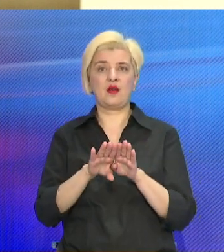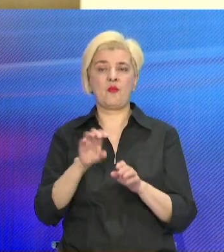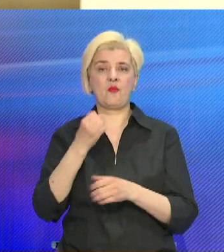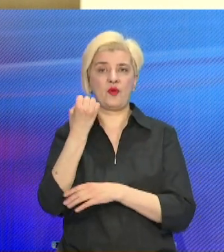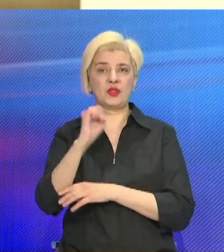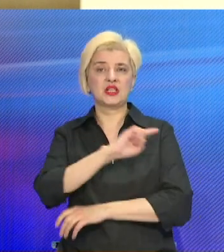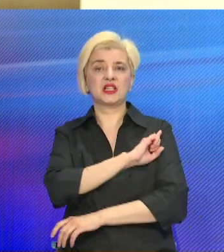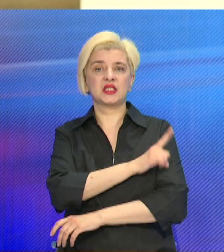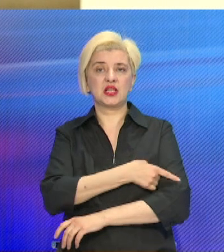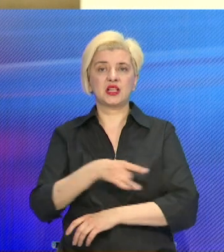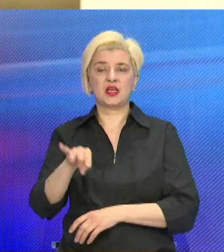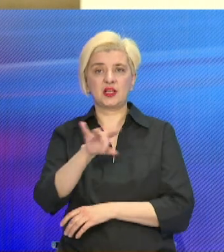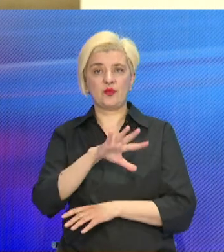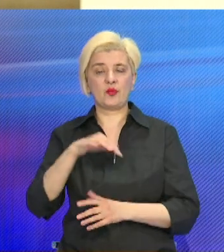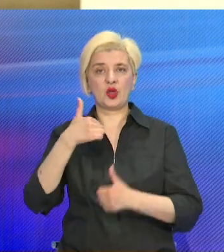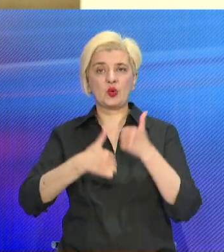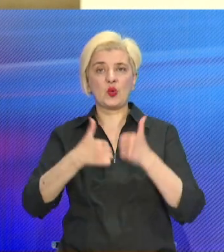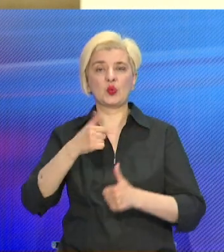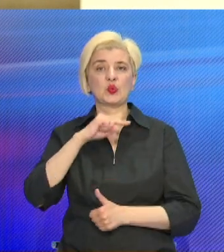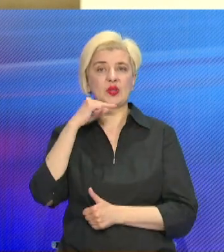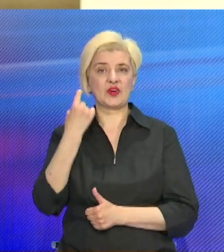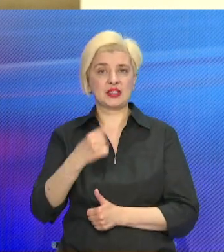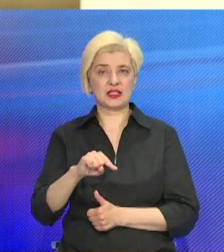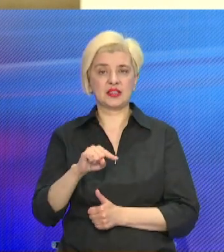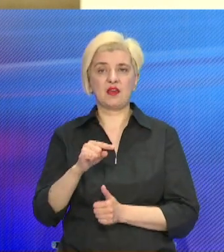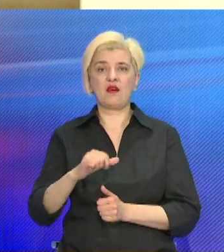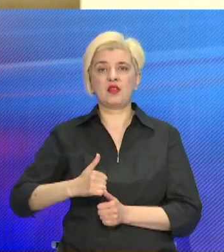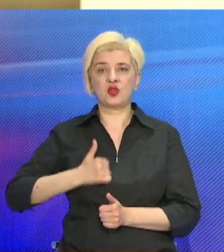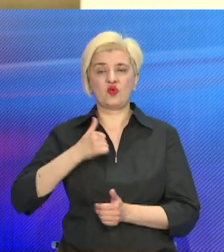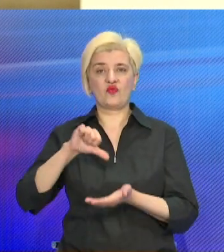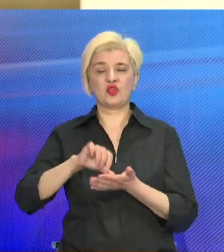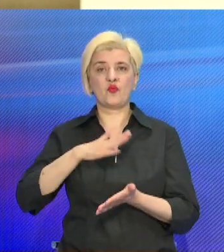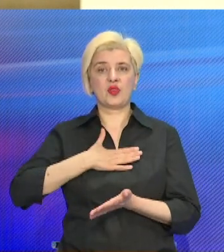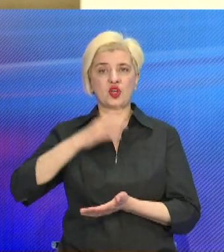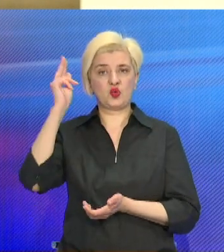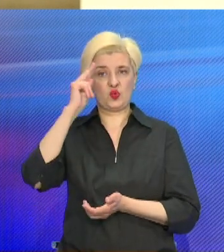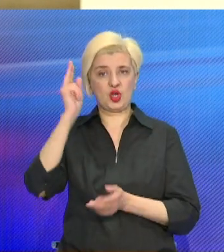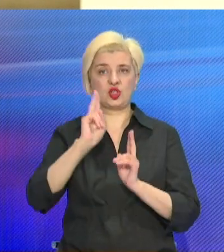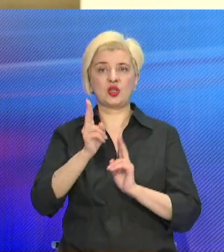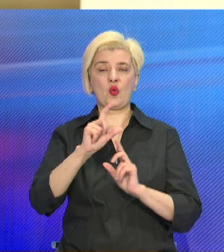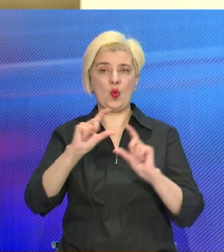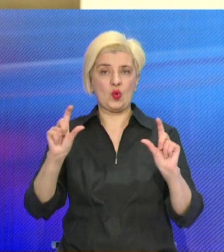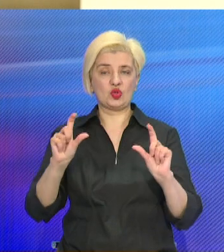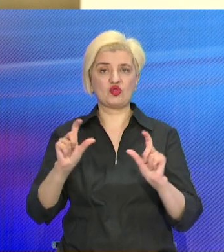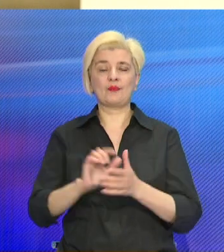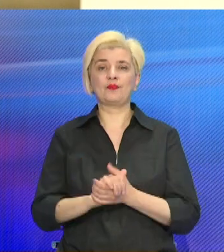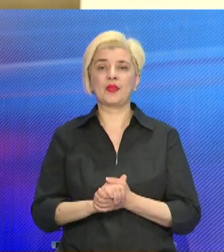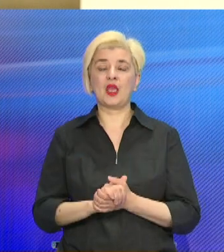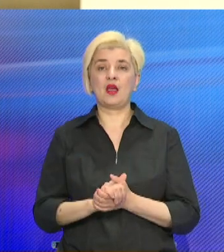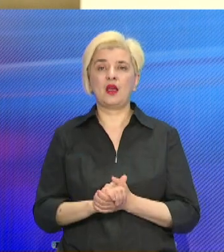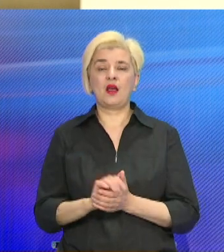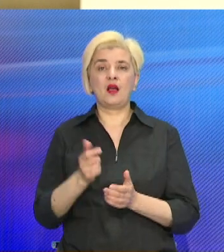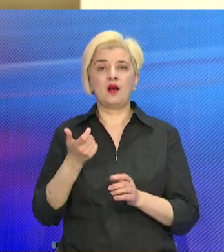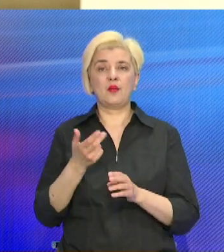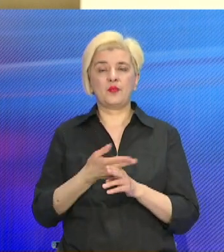республиканских конкурсов, российских, да, достойно очень выступил наш учащийся колледж. Поэтому,